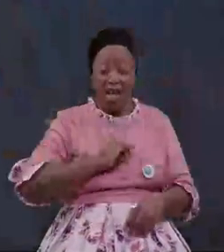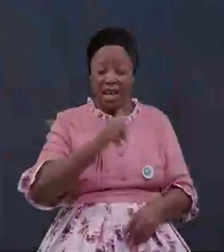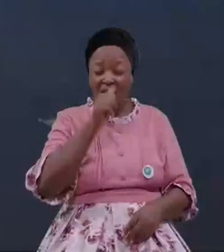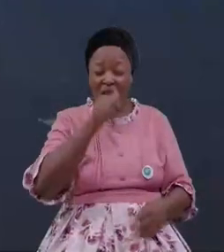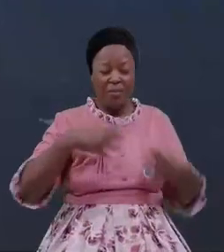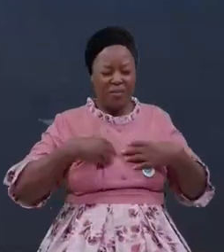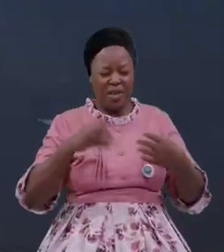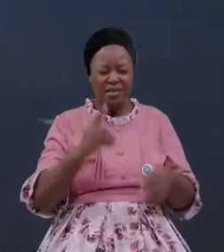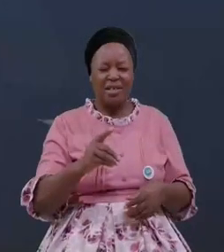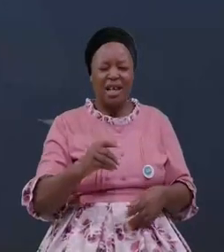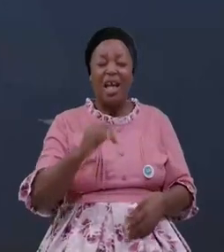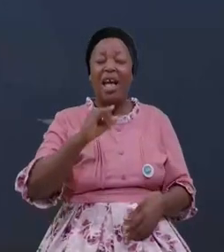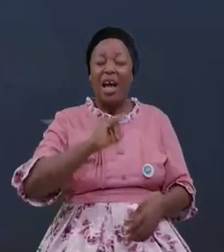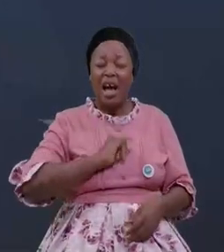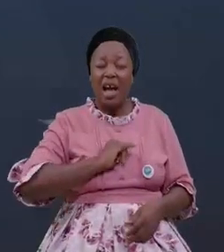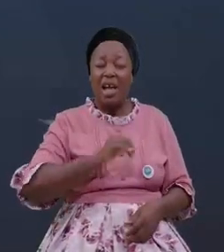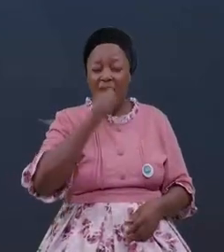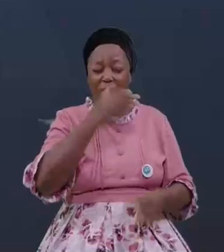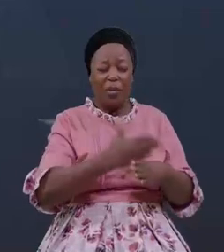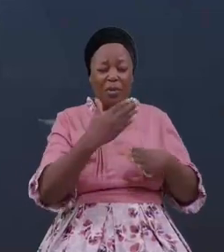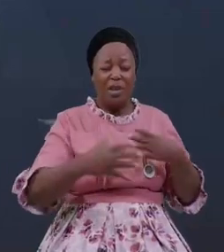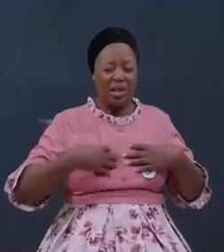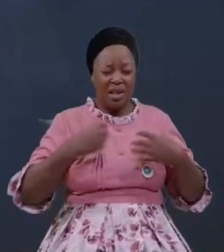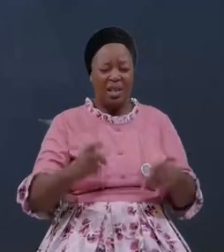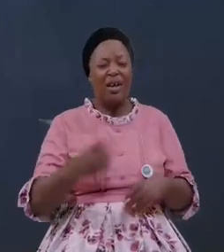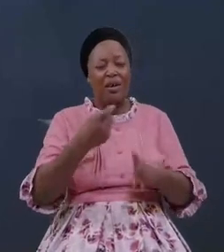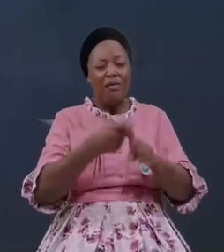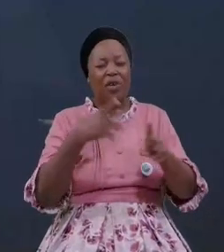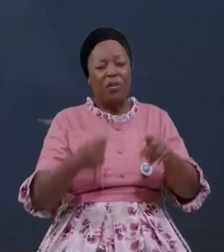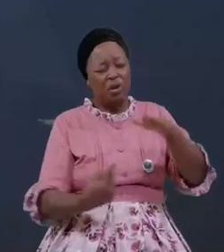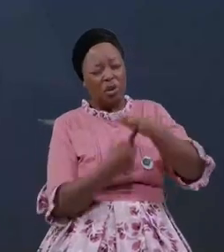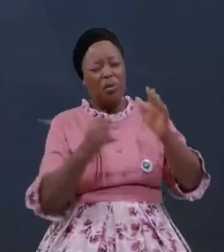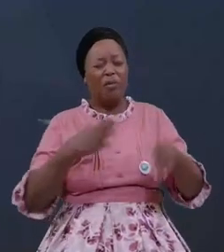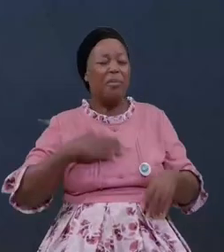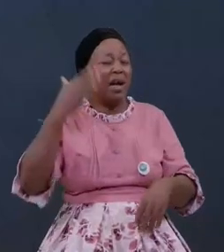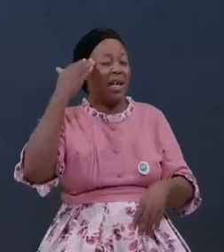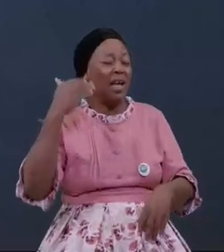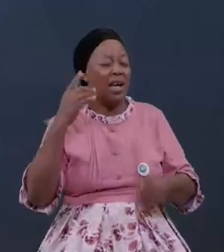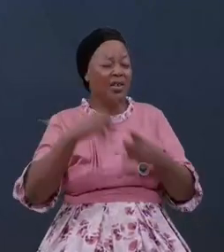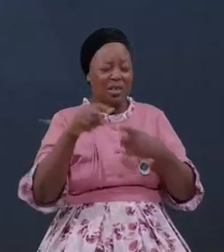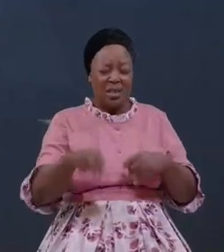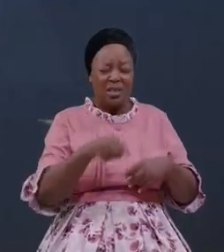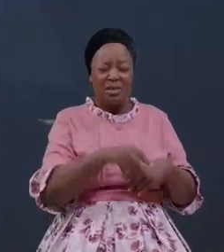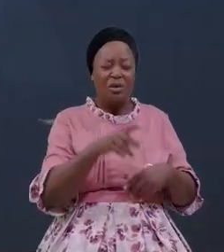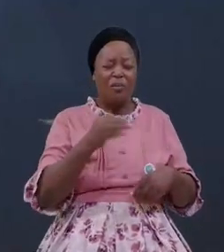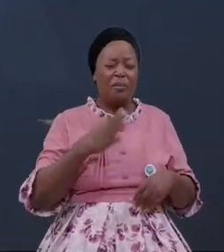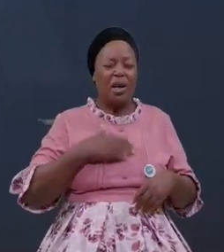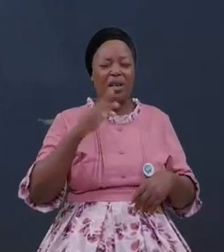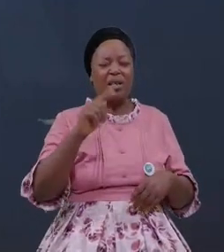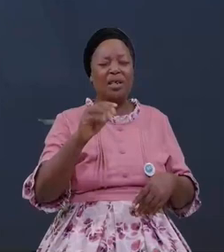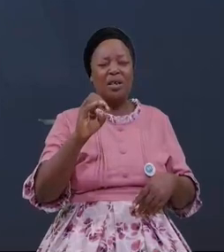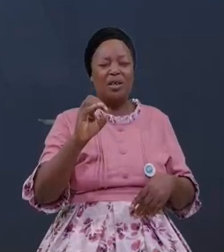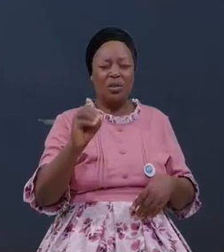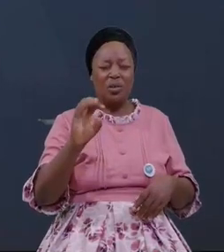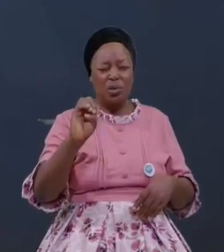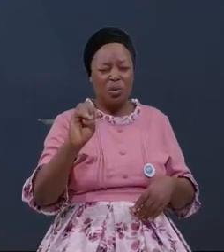amen je suis guéri je suis en santé de la tête de du R de